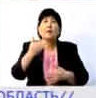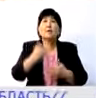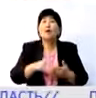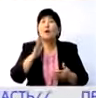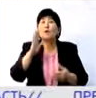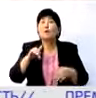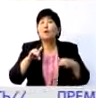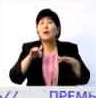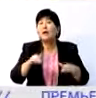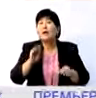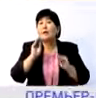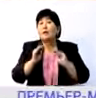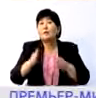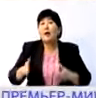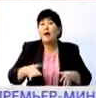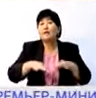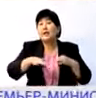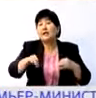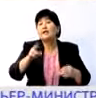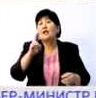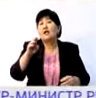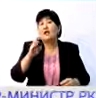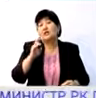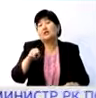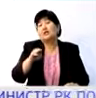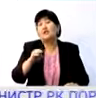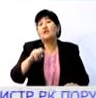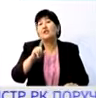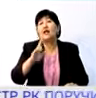будет проведена реконструкция автотрассы Кызылорда-Жезказган.